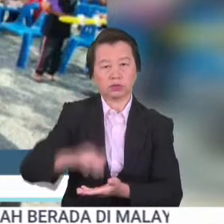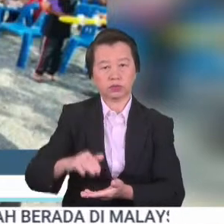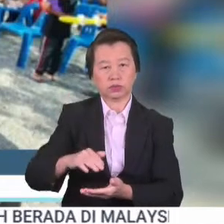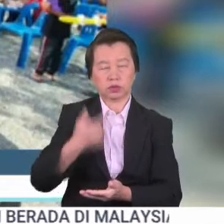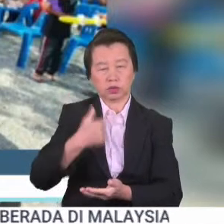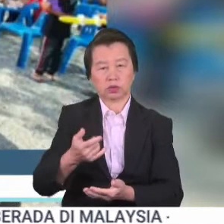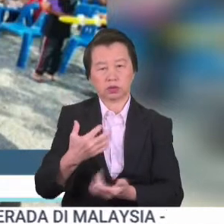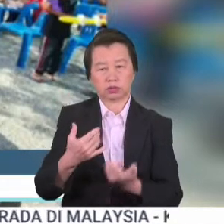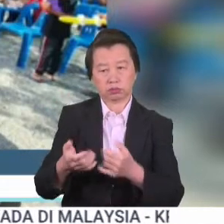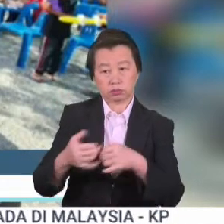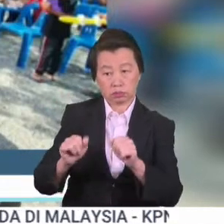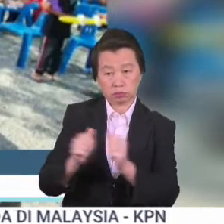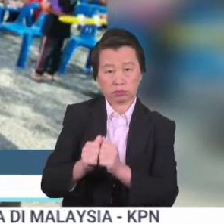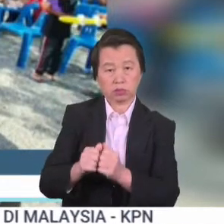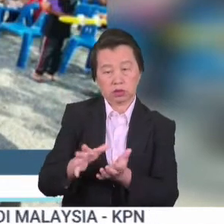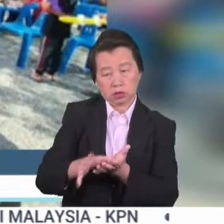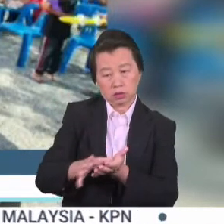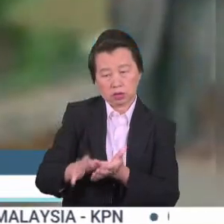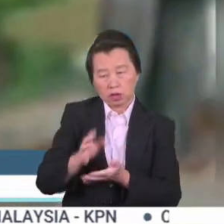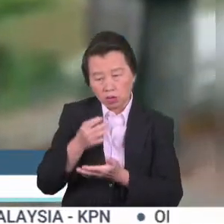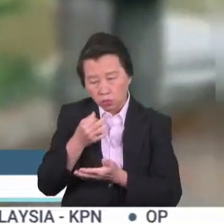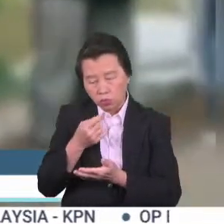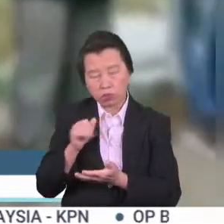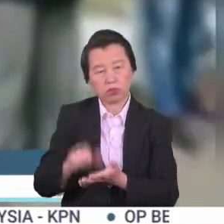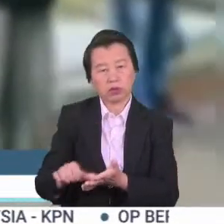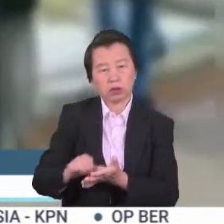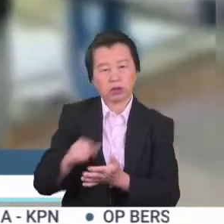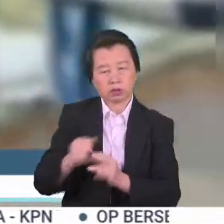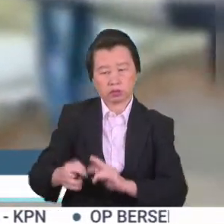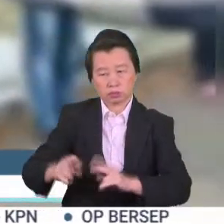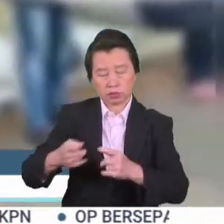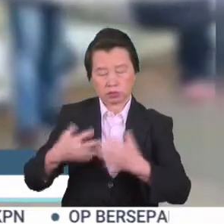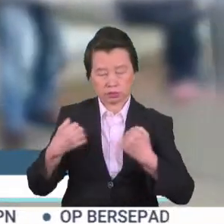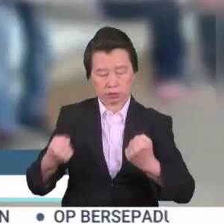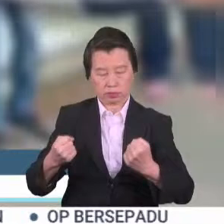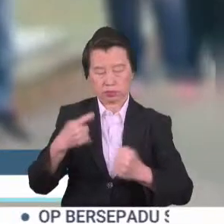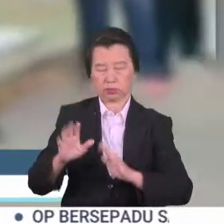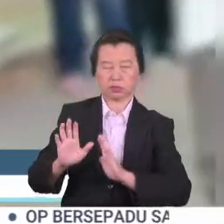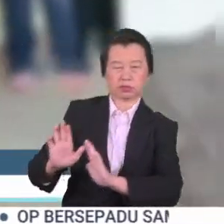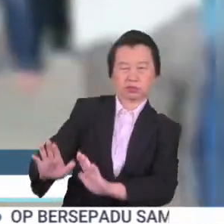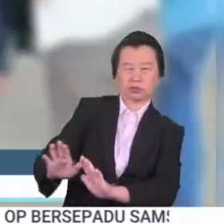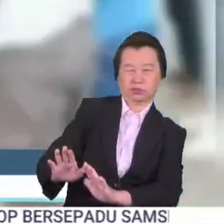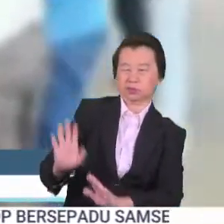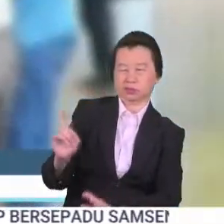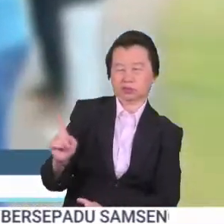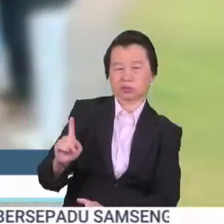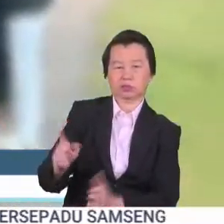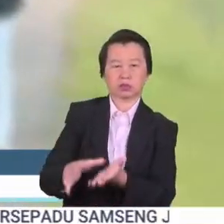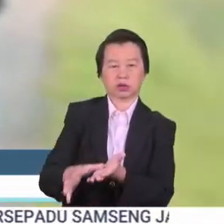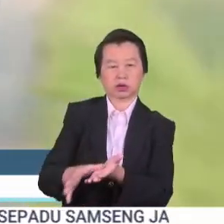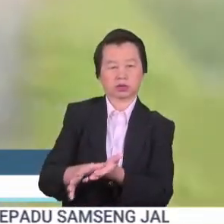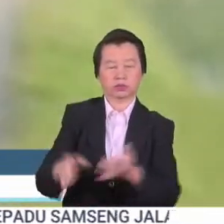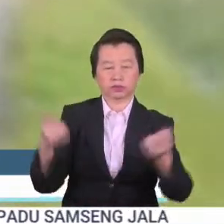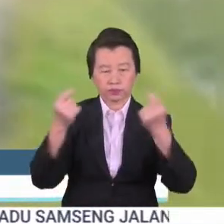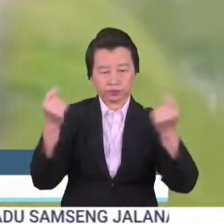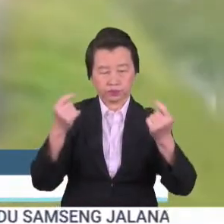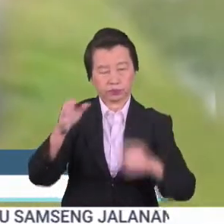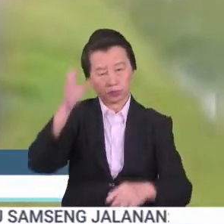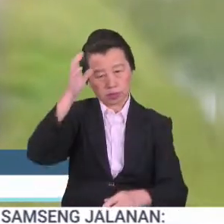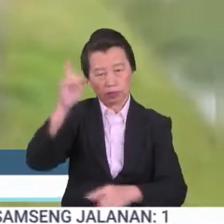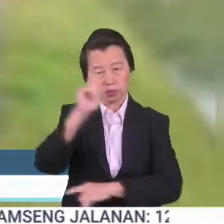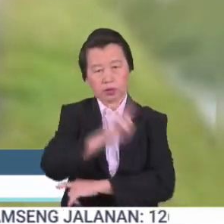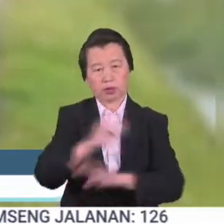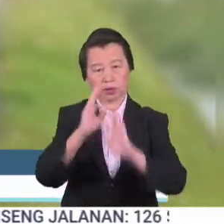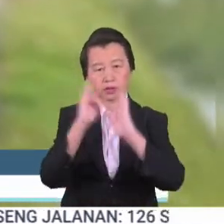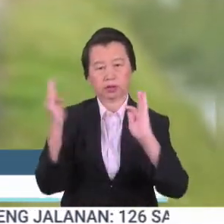kadar dan potensi menagih dadah seterusnya dapat meningkatkan keupayaan diri untuk menolak pengar dadah karnival yang berkonsepkan